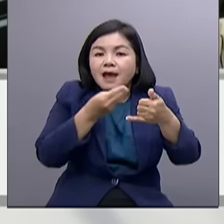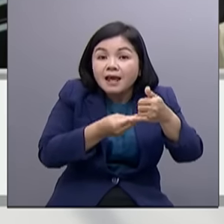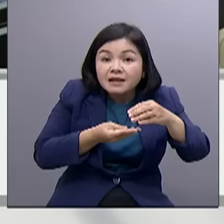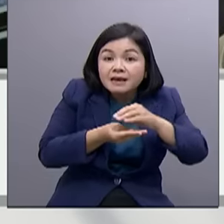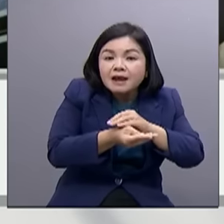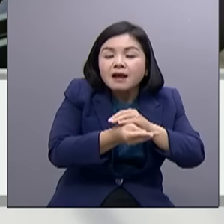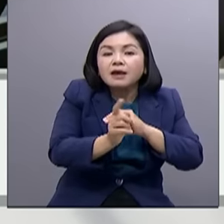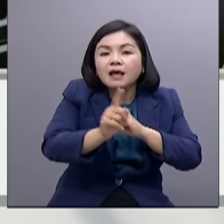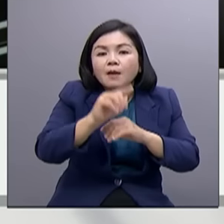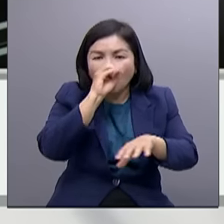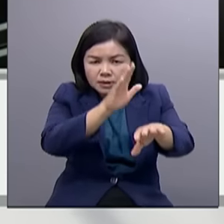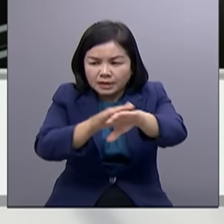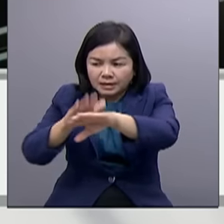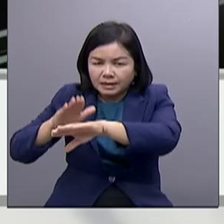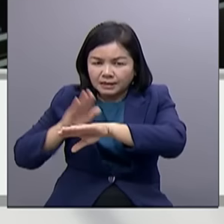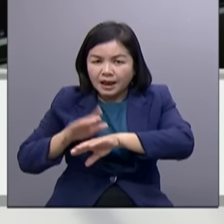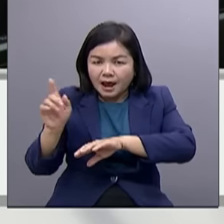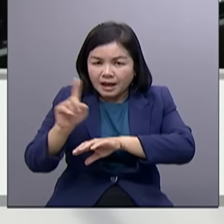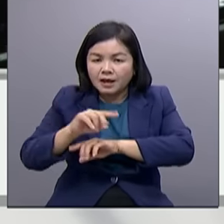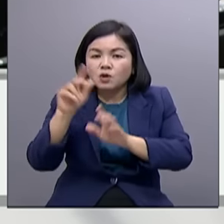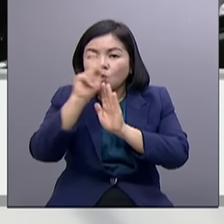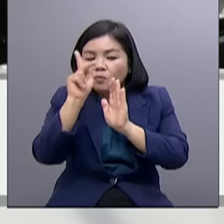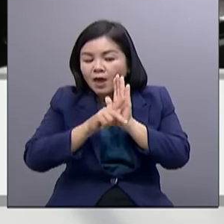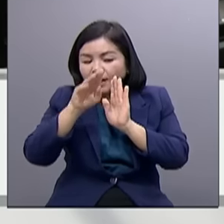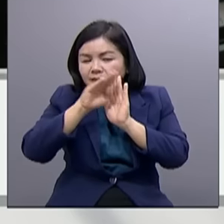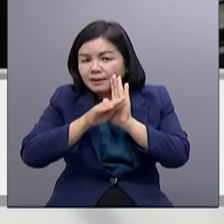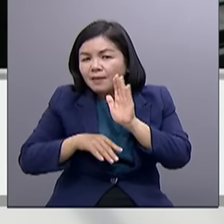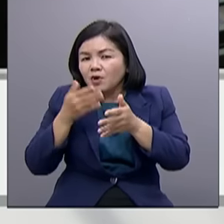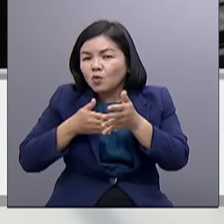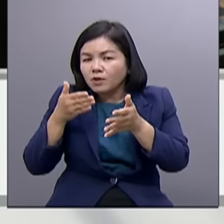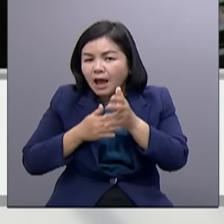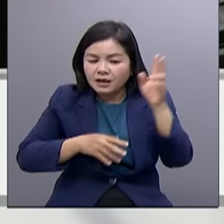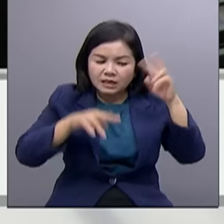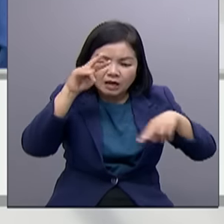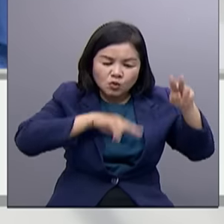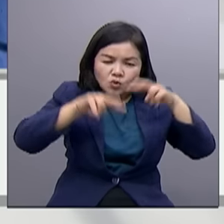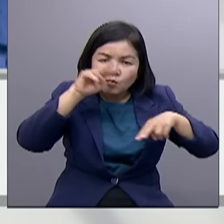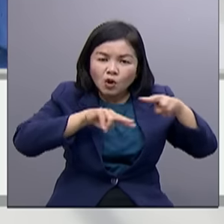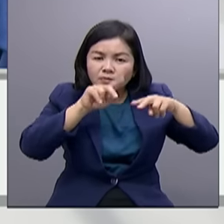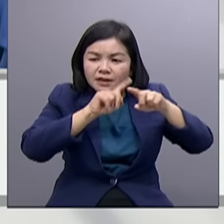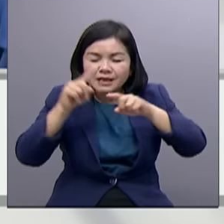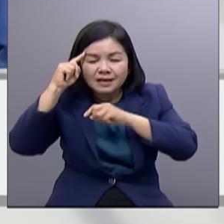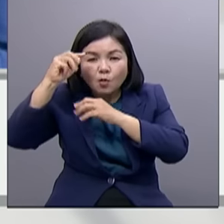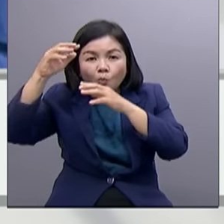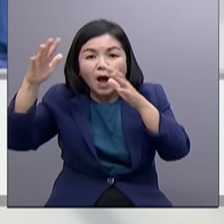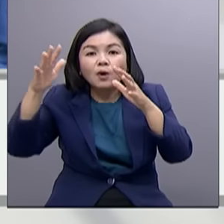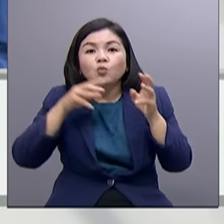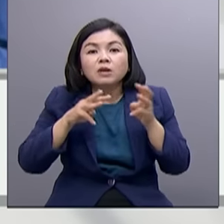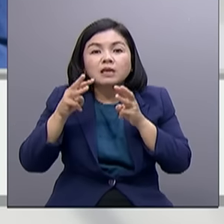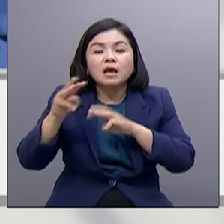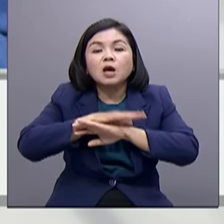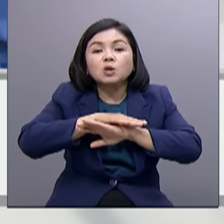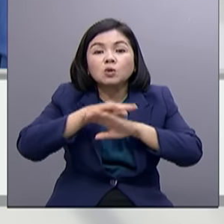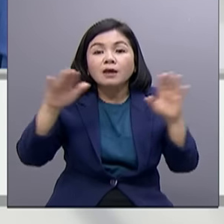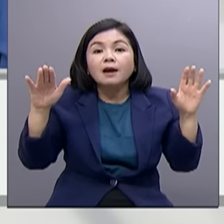การเตือนคนที่อ้างข้อบกพร่องของกฎหมายอ้างการตรวจสอบทุจริตเลือกสวเพื่อหวังที่จะล้มกระดานการเลือกตั้ง